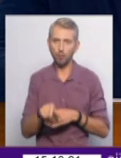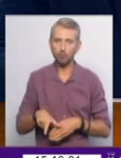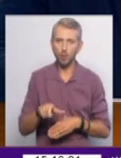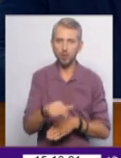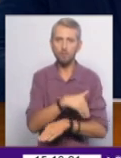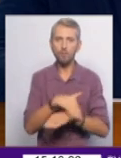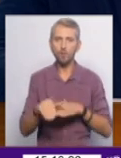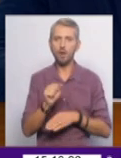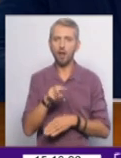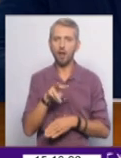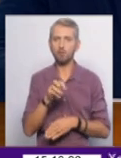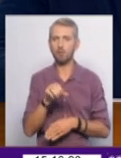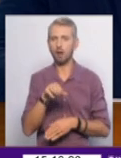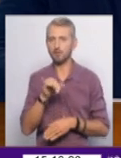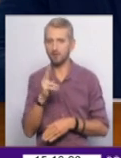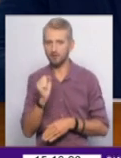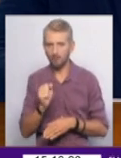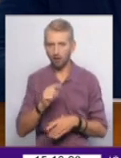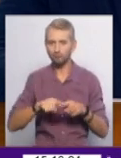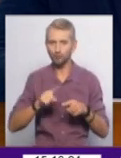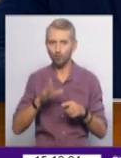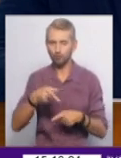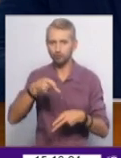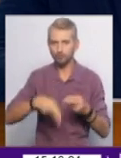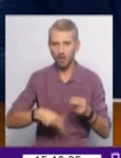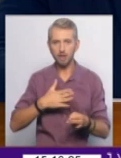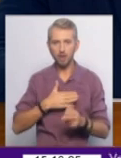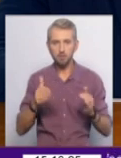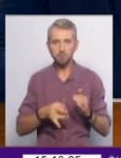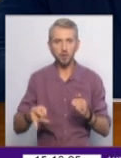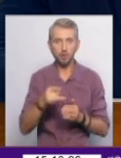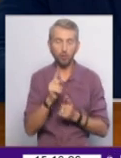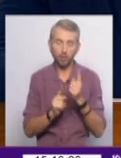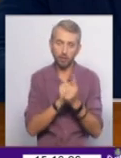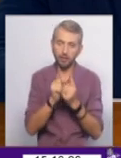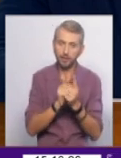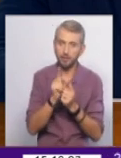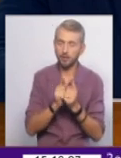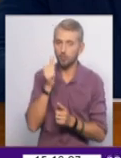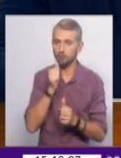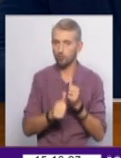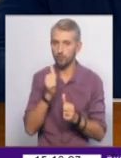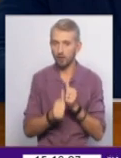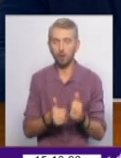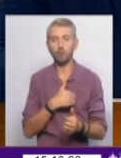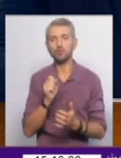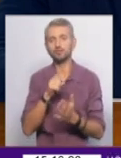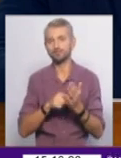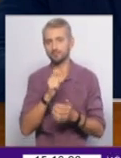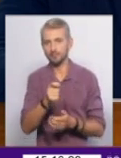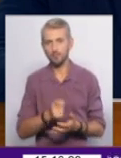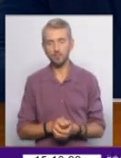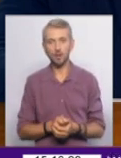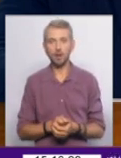Аматинській. Роботи вже на стадії завершення. Наш мікрорайон змінюється щодня на очах. То дозволила запитати, Павло Петрович, чи